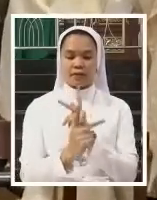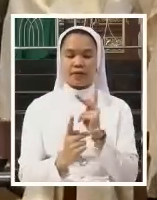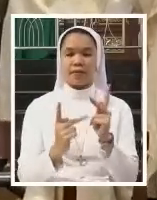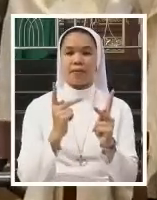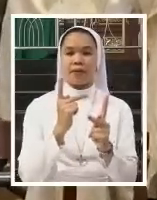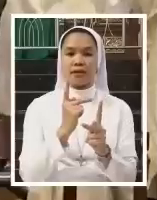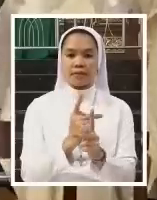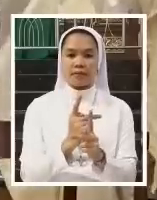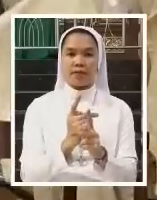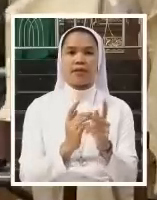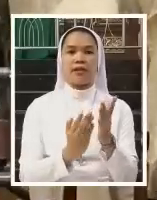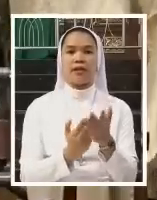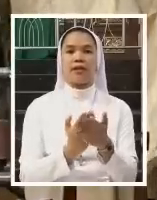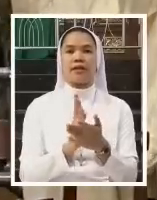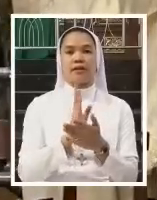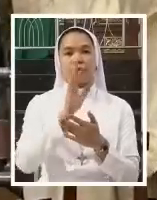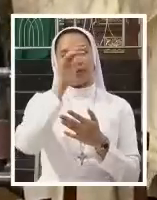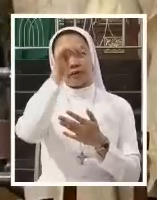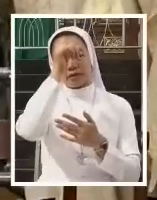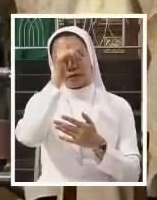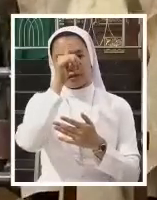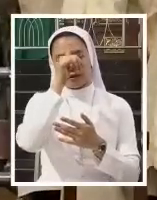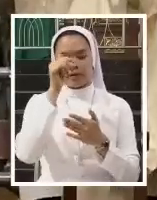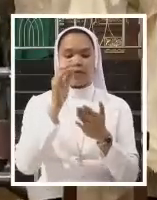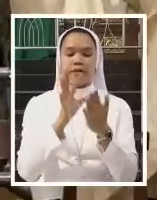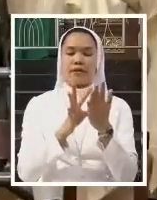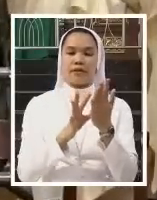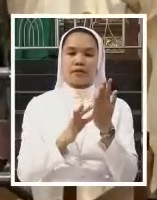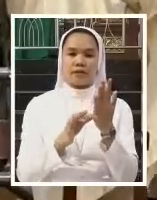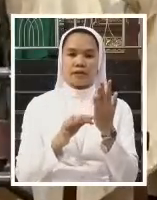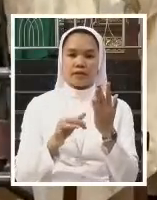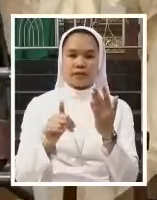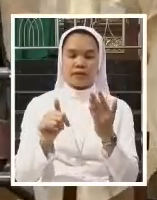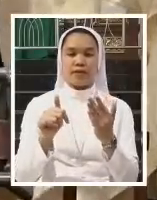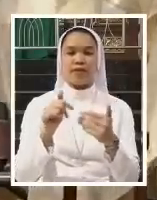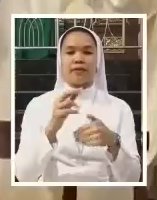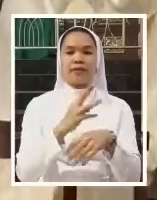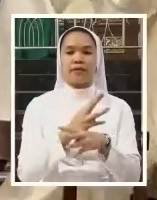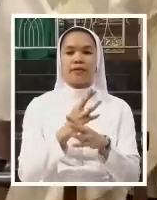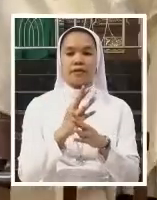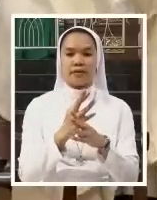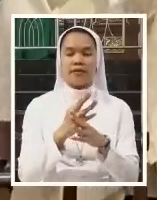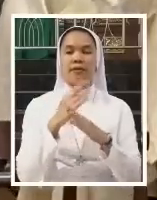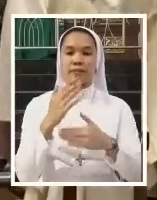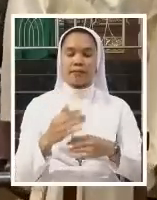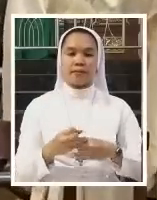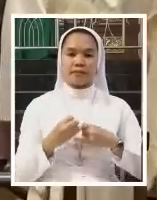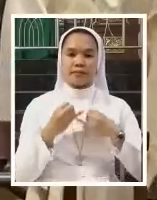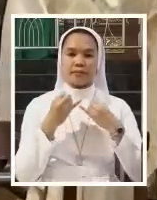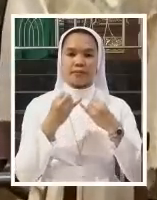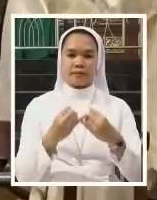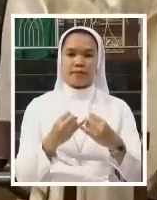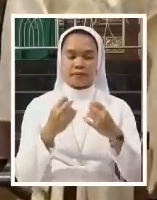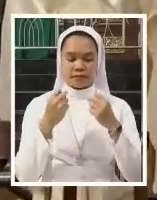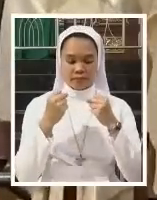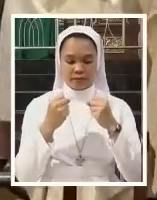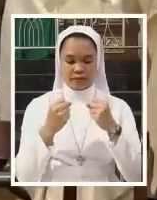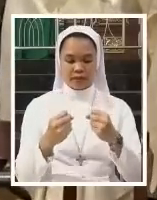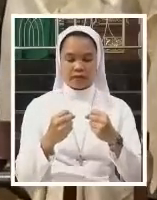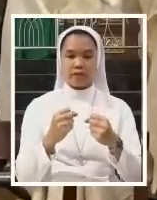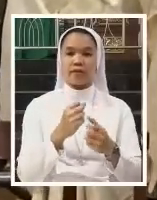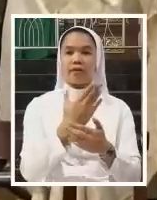asin huli sa paglahid kang lana, kami sa imong pinapaugma, sa bagsik kang sa